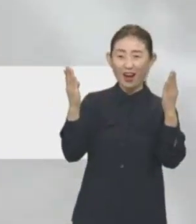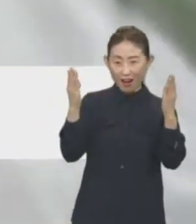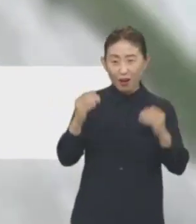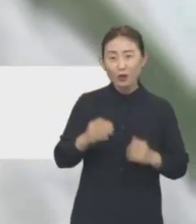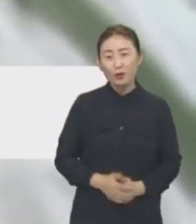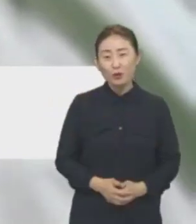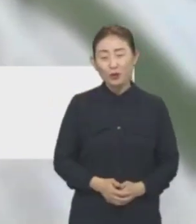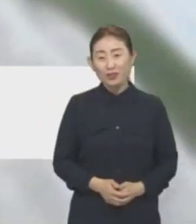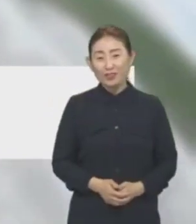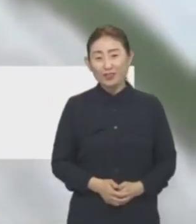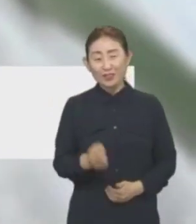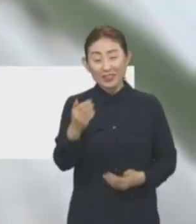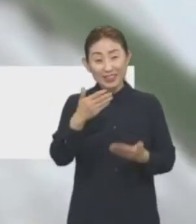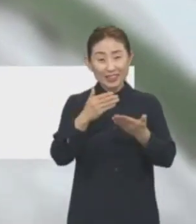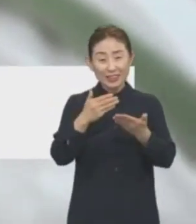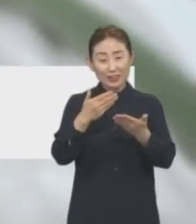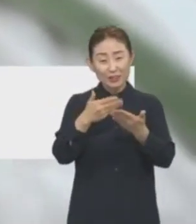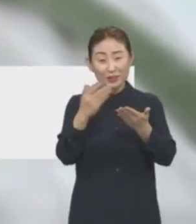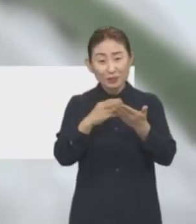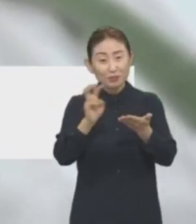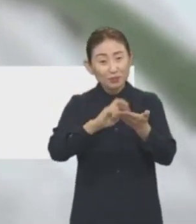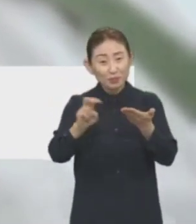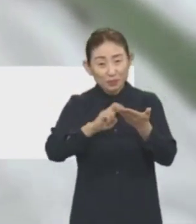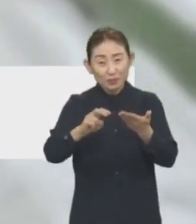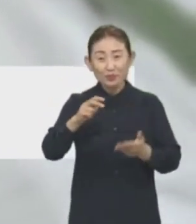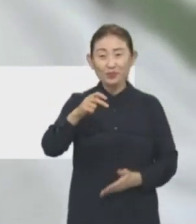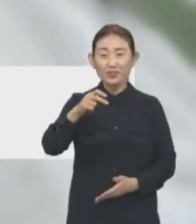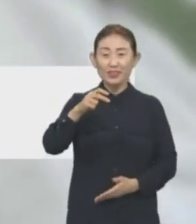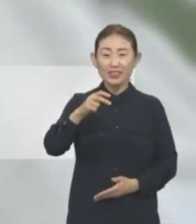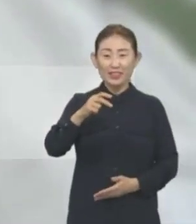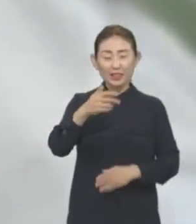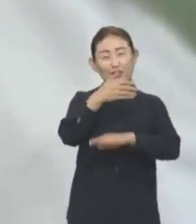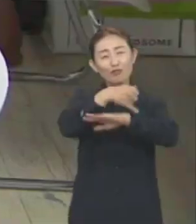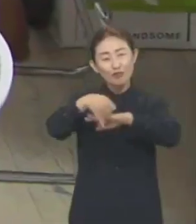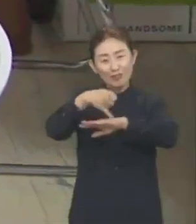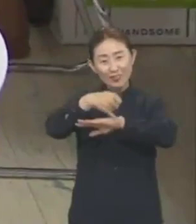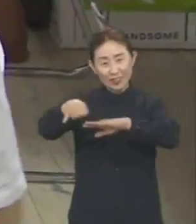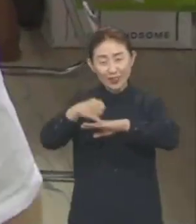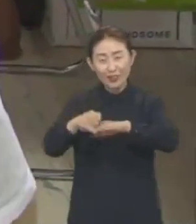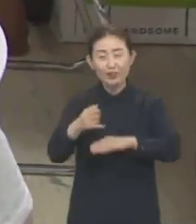캐릭터 디자인도 하는 꿈이에요.